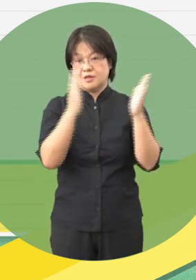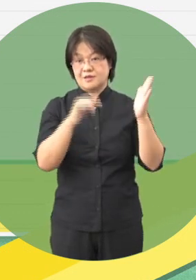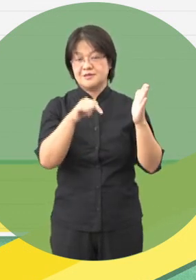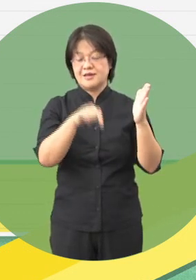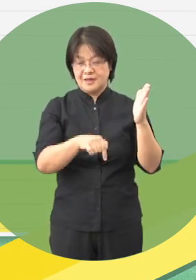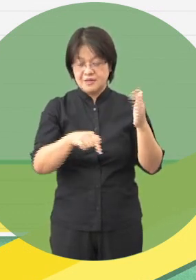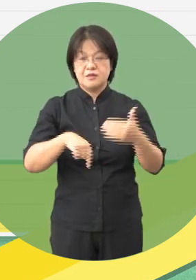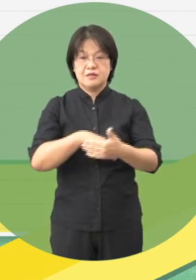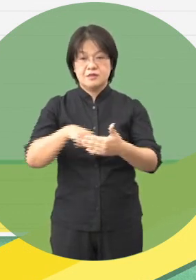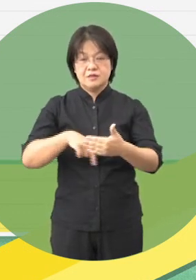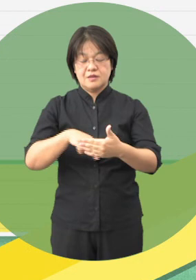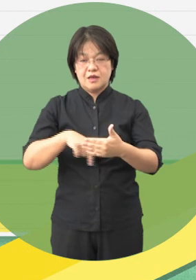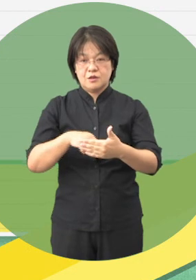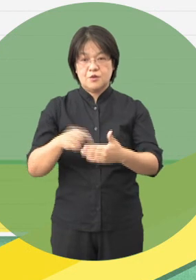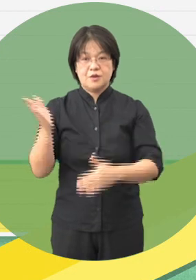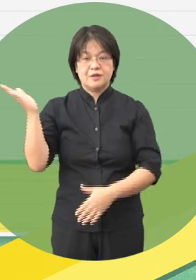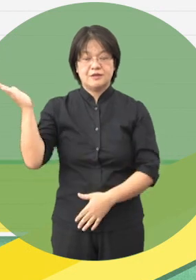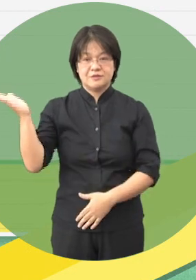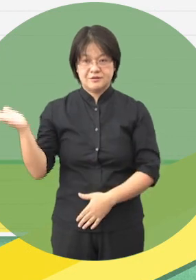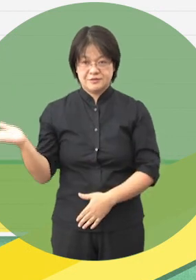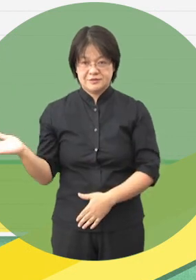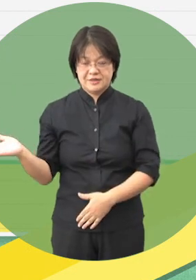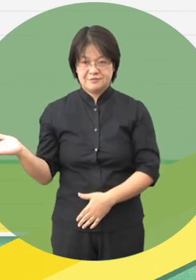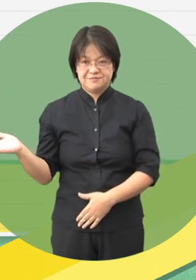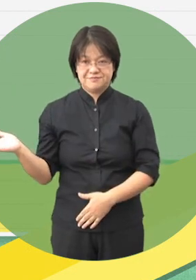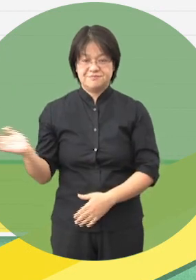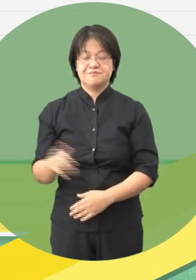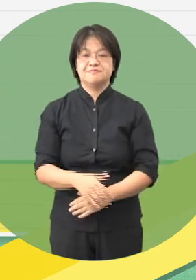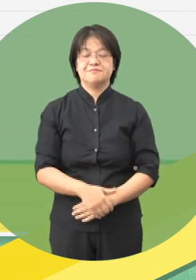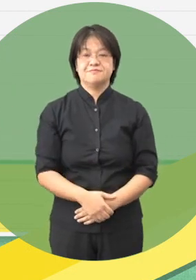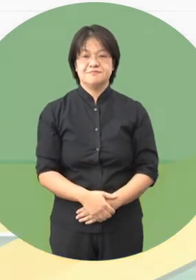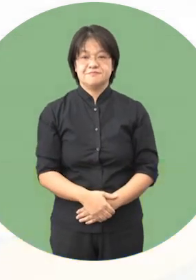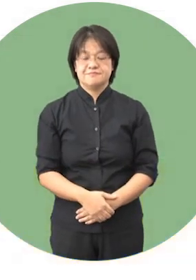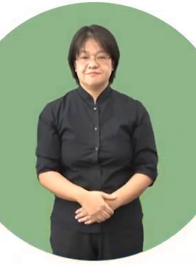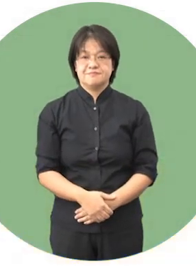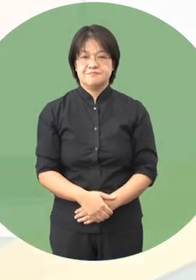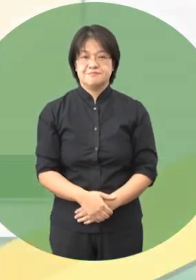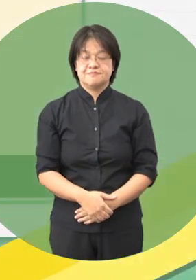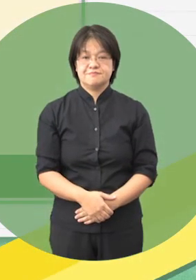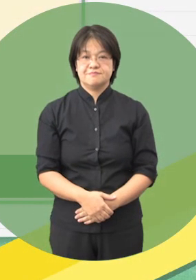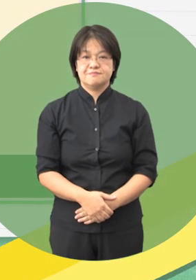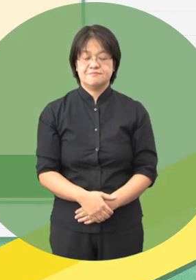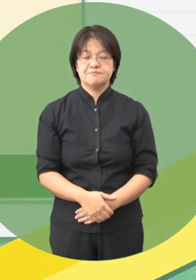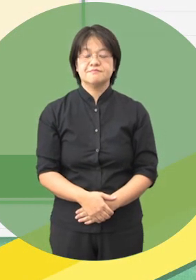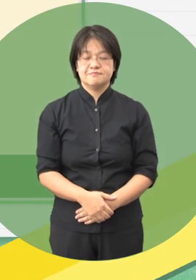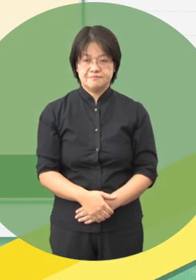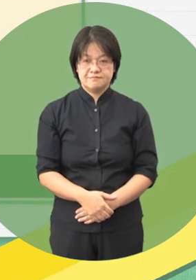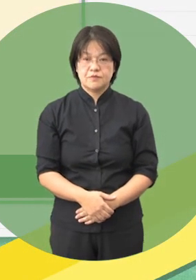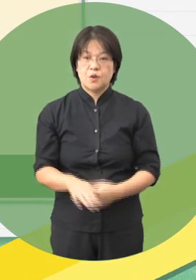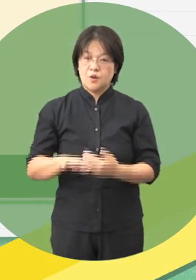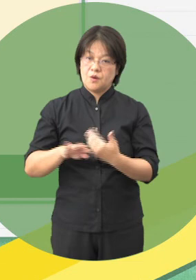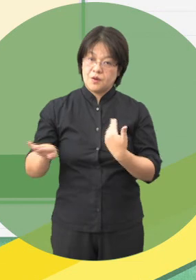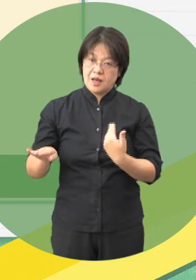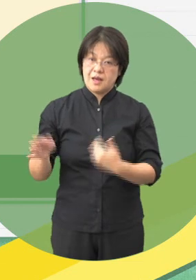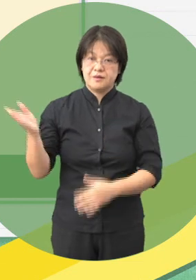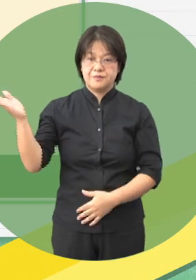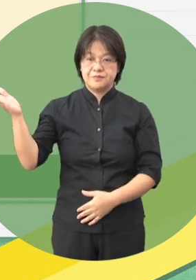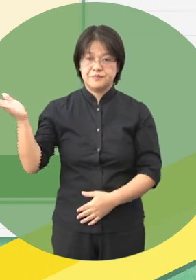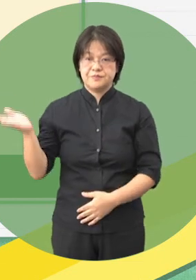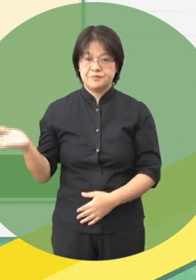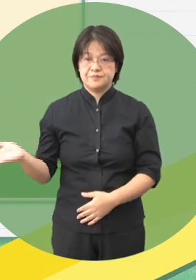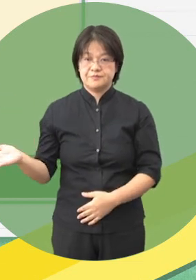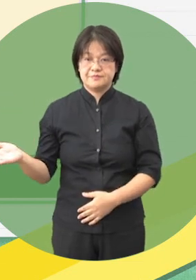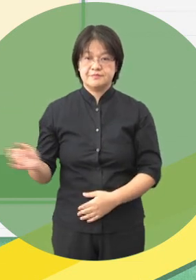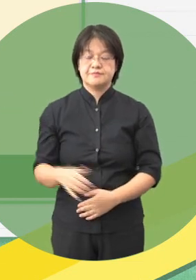相談を受け付けます詳しくはご覧のところまでその他のお知らせはご覧の